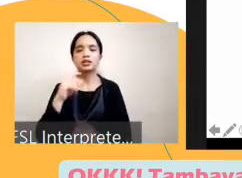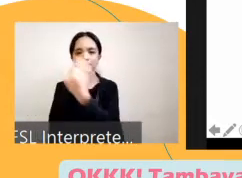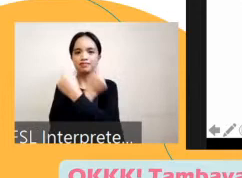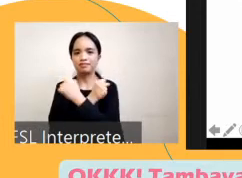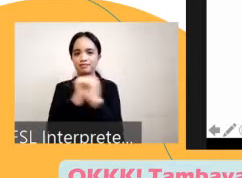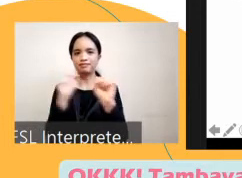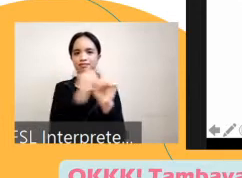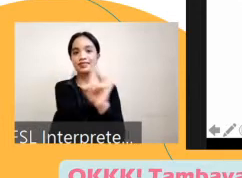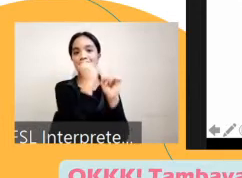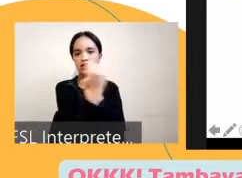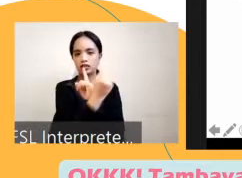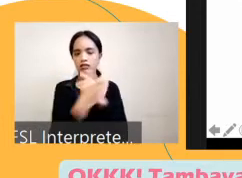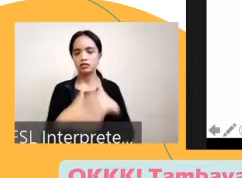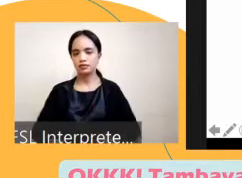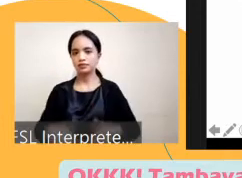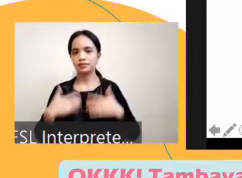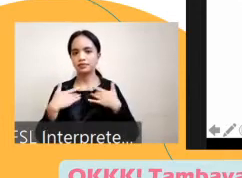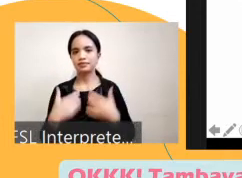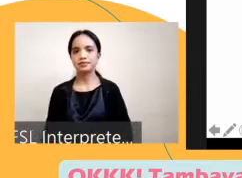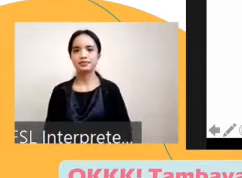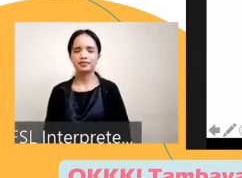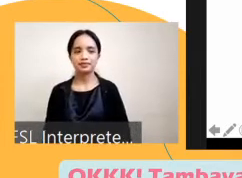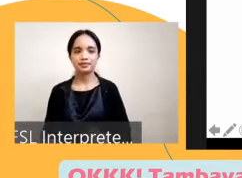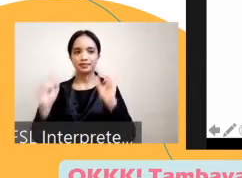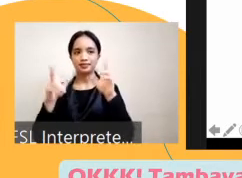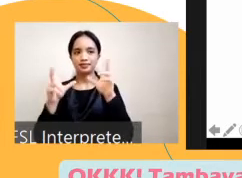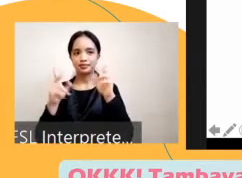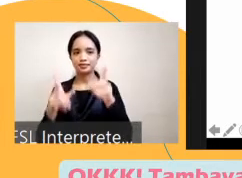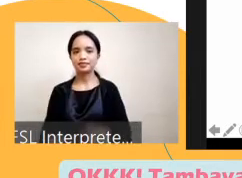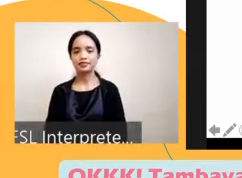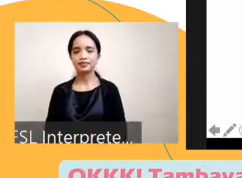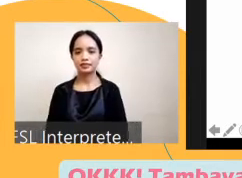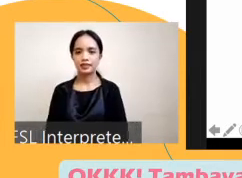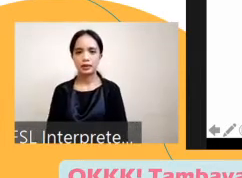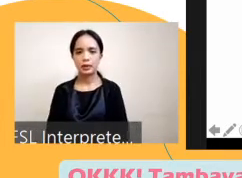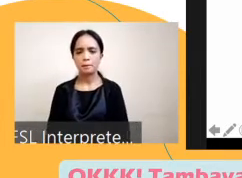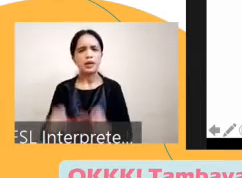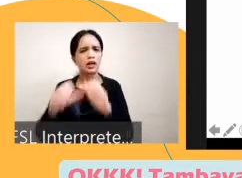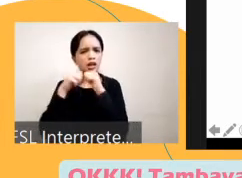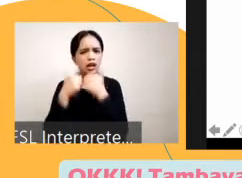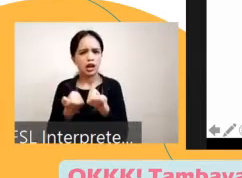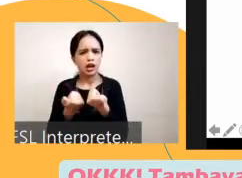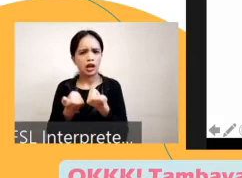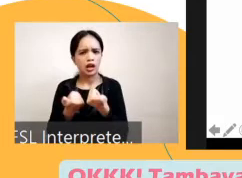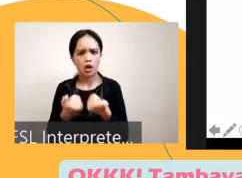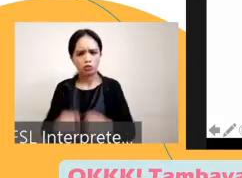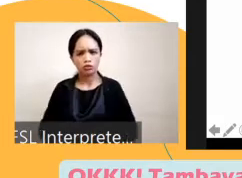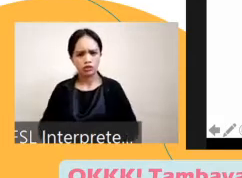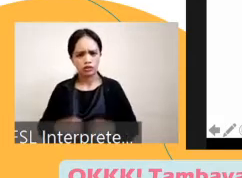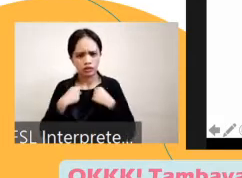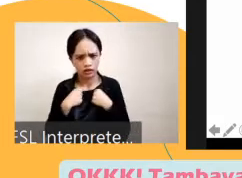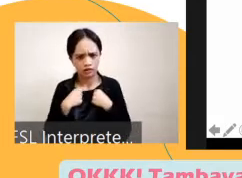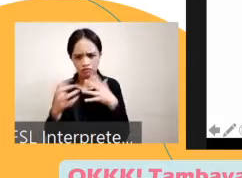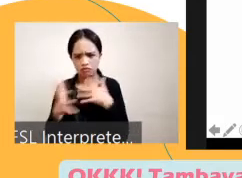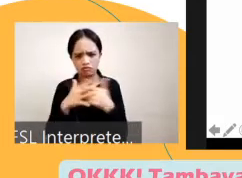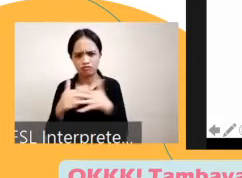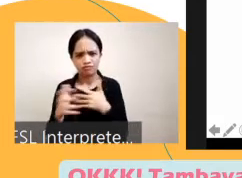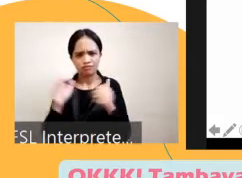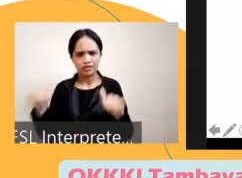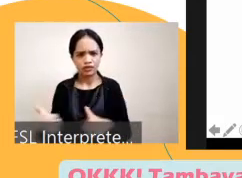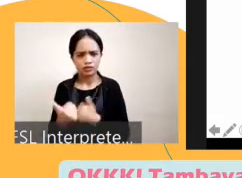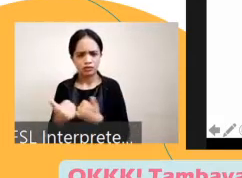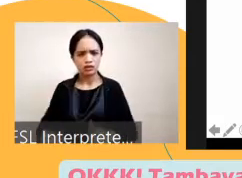buhay. Okay? So, paano ba tayo bumabangon mula sa mga hamon ng